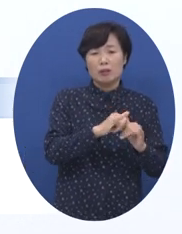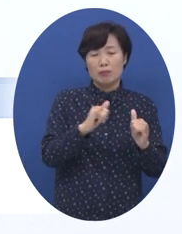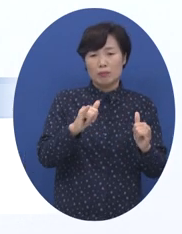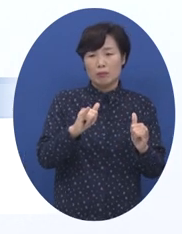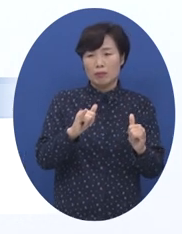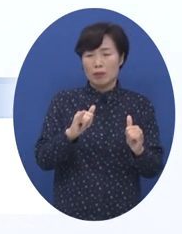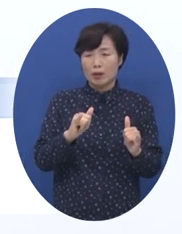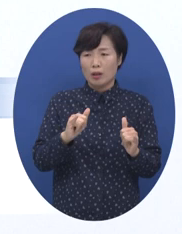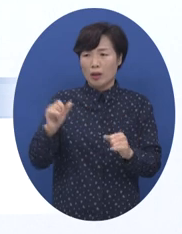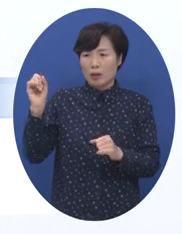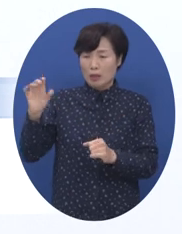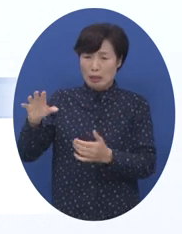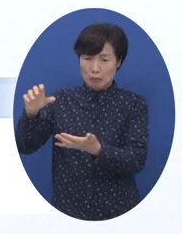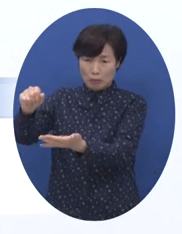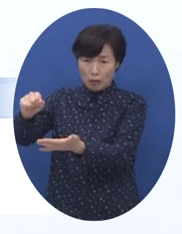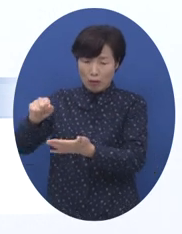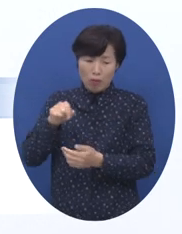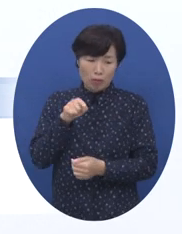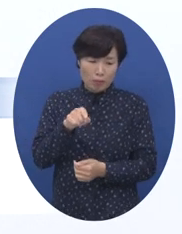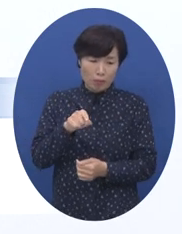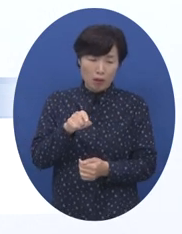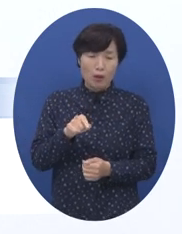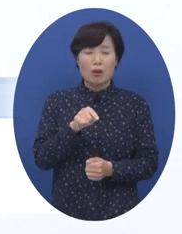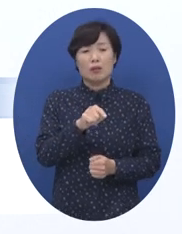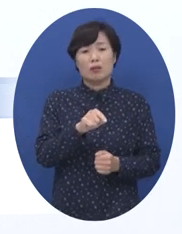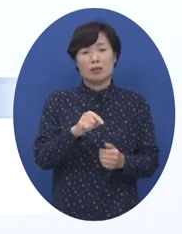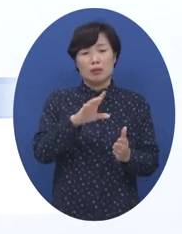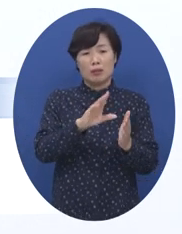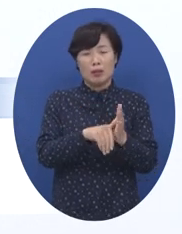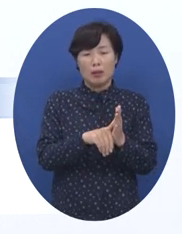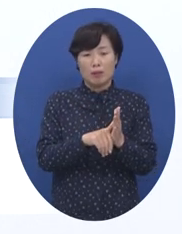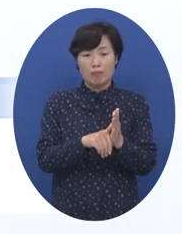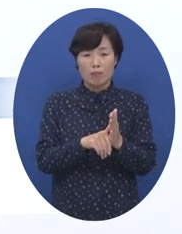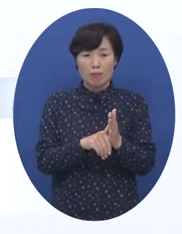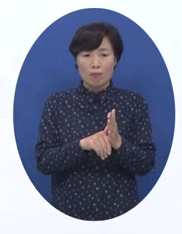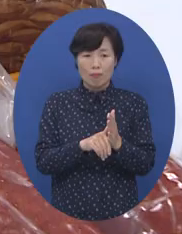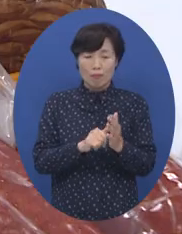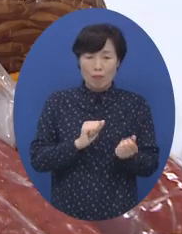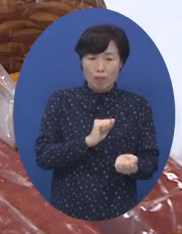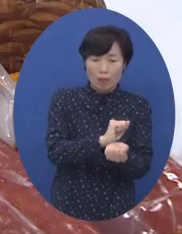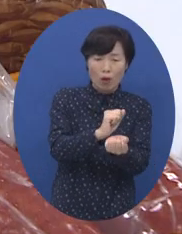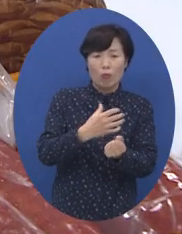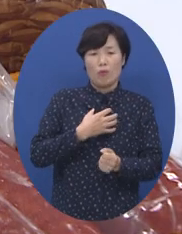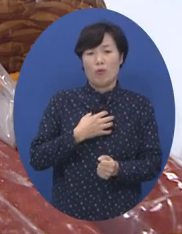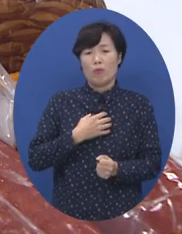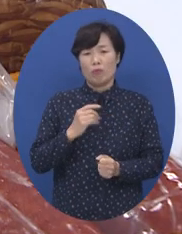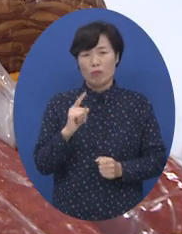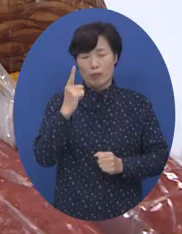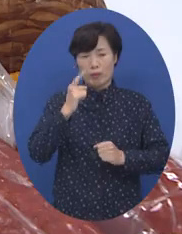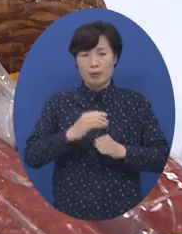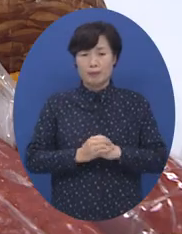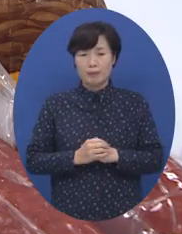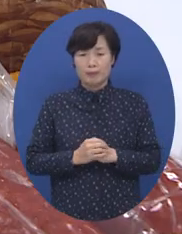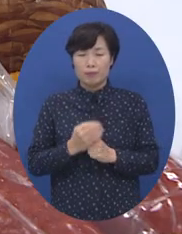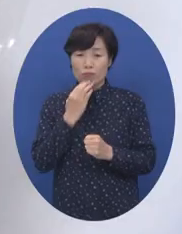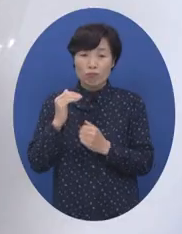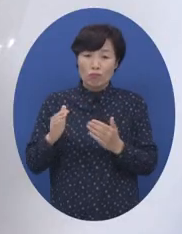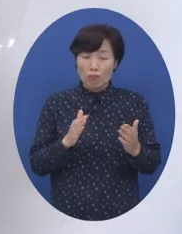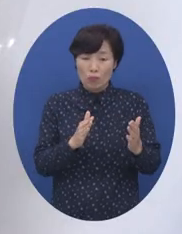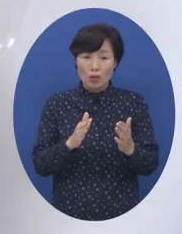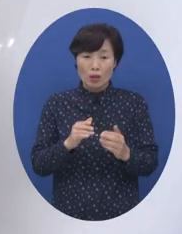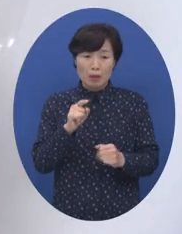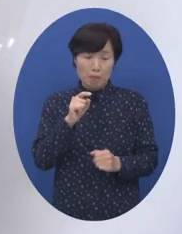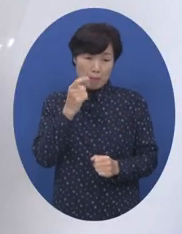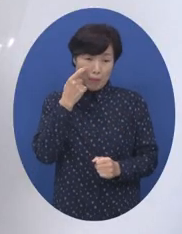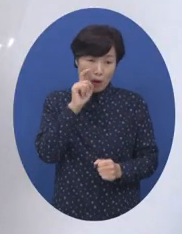경우에 그 양돈 농가에서 아프리카 돼지 열병이 발생할 우려가 있는 것이죠. 경기도는 적발업체 모두 형사